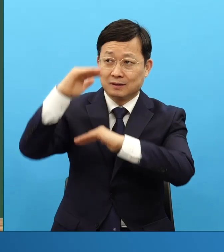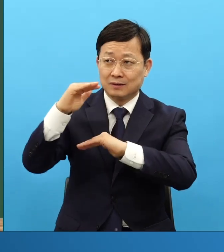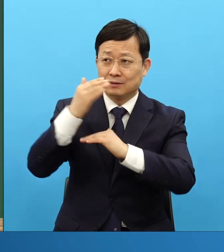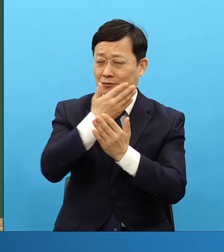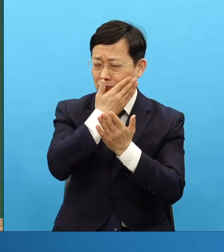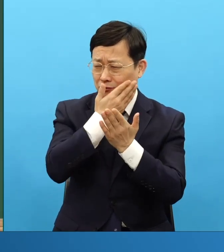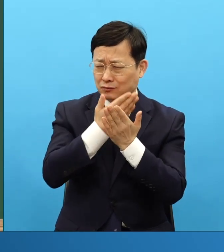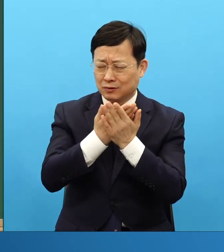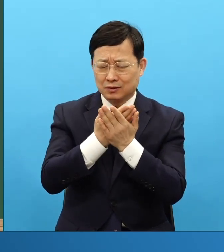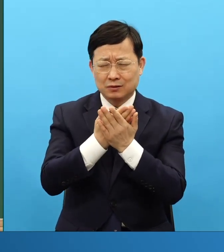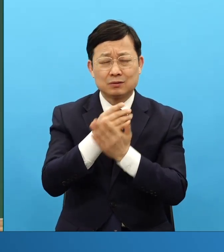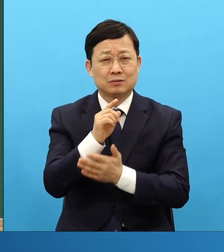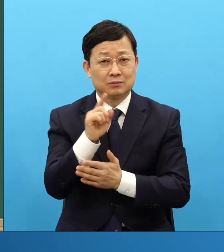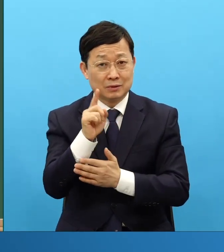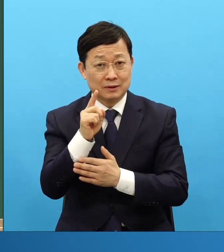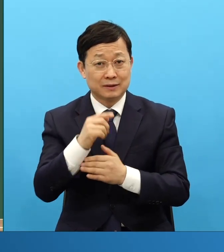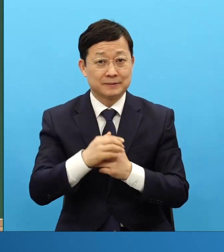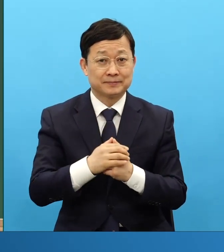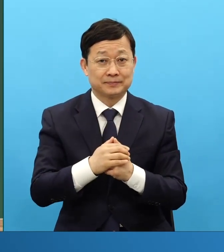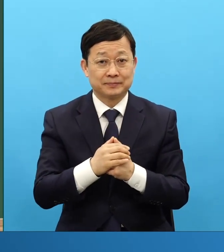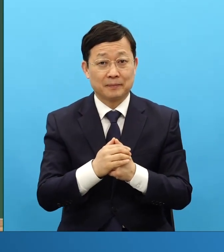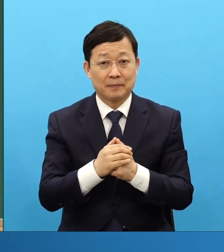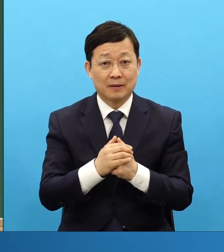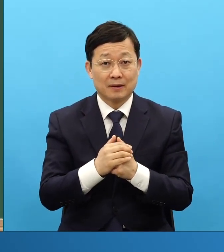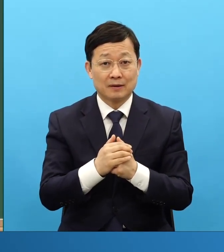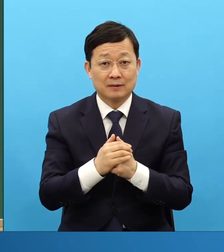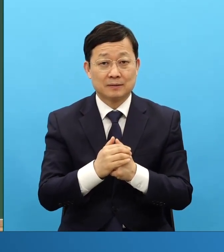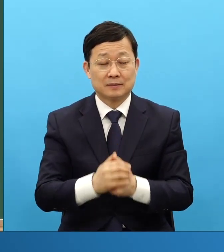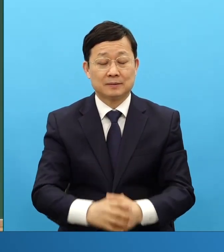here. 이스라엘이